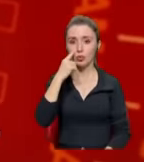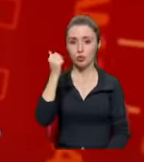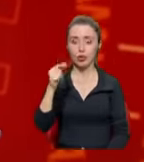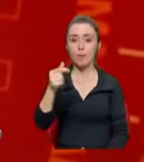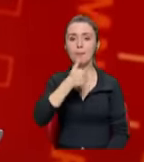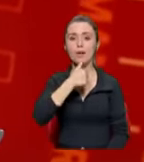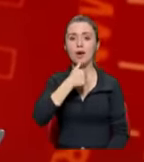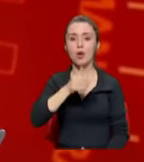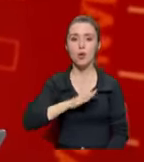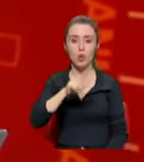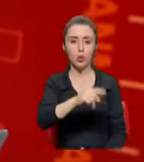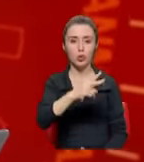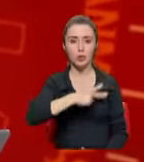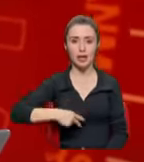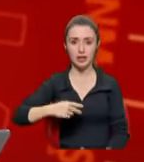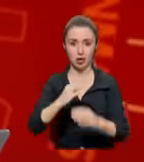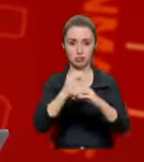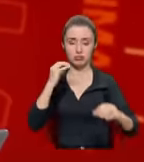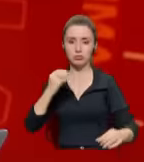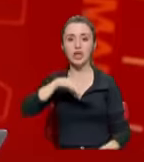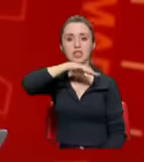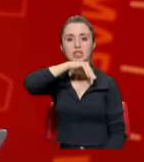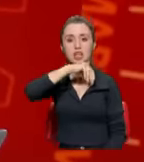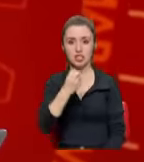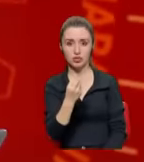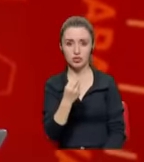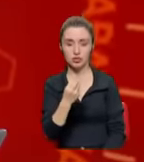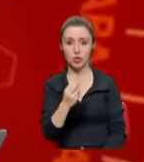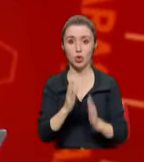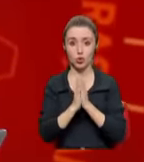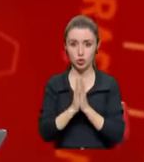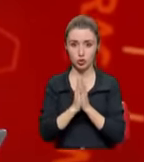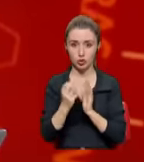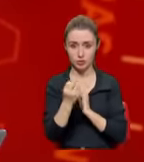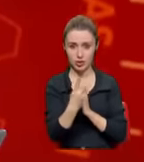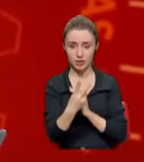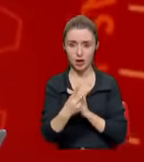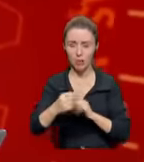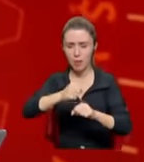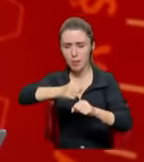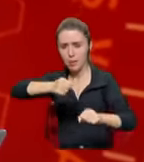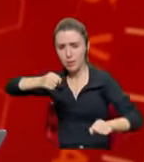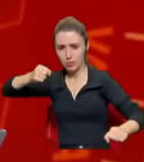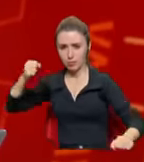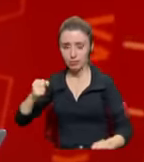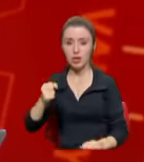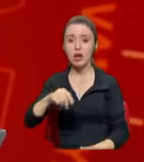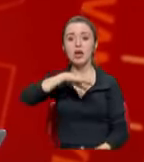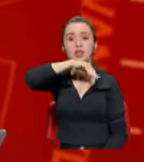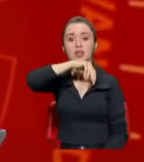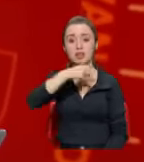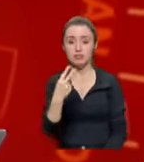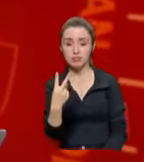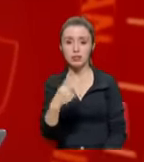bir baba ve oğlu Belediye otobüsüne binen yaşlı çiftçiyi özür diliyorum çifti öldüresiye dövmüştü yaşlı çiftin